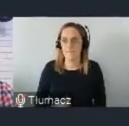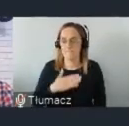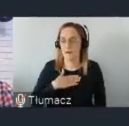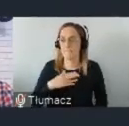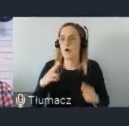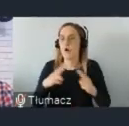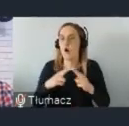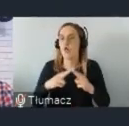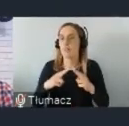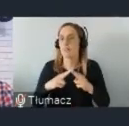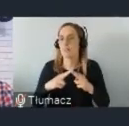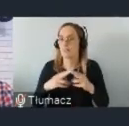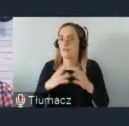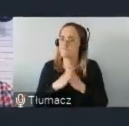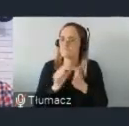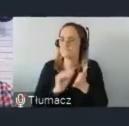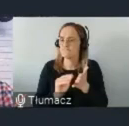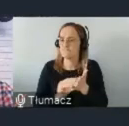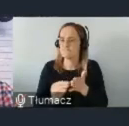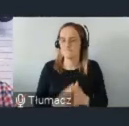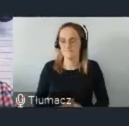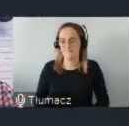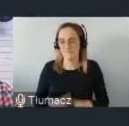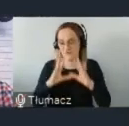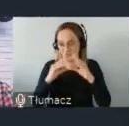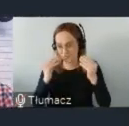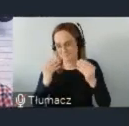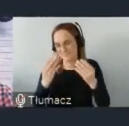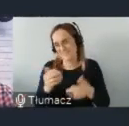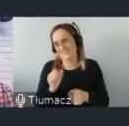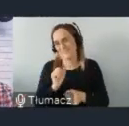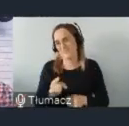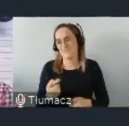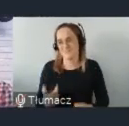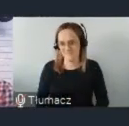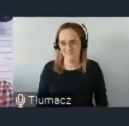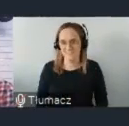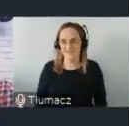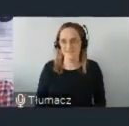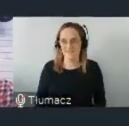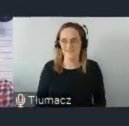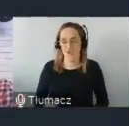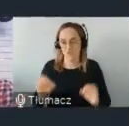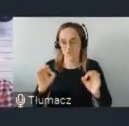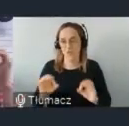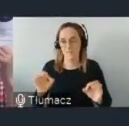kontakt ze sobą. Dobra. Widzicie to, co piszę? Dobra.